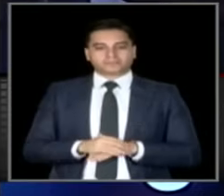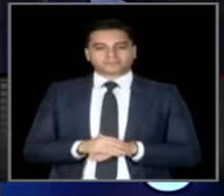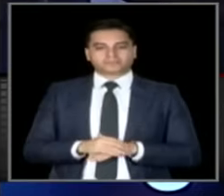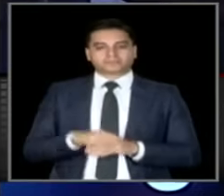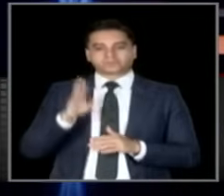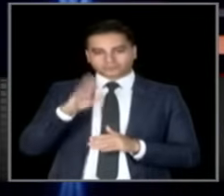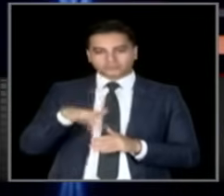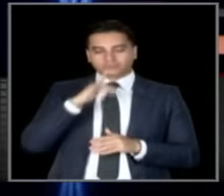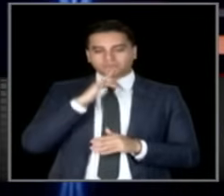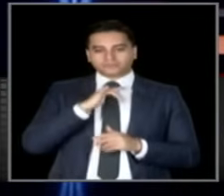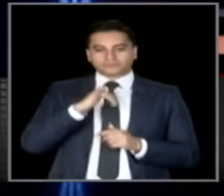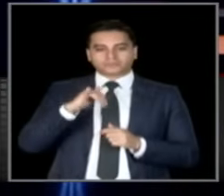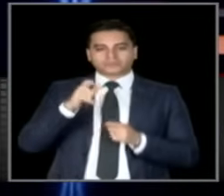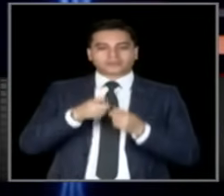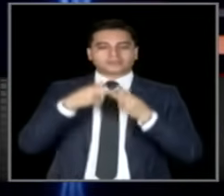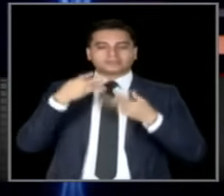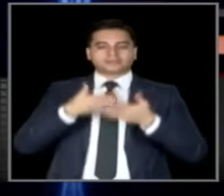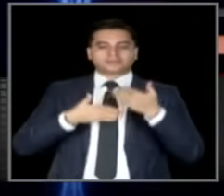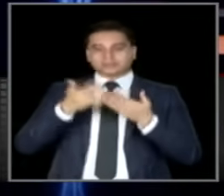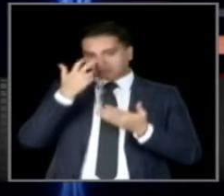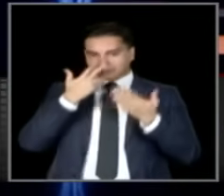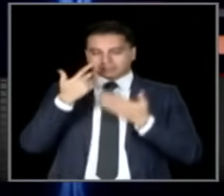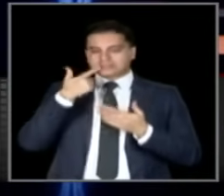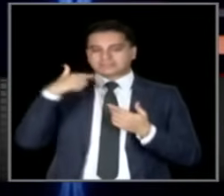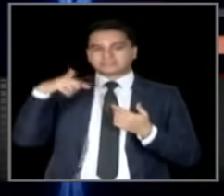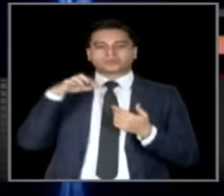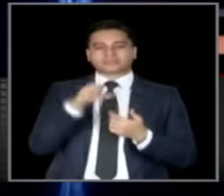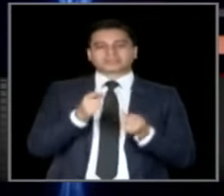تم الانتهاء منه سنة 96؟